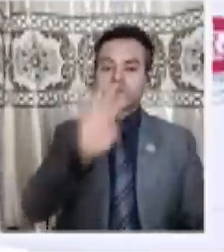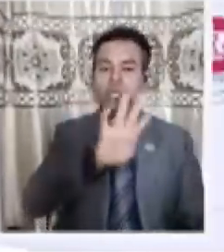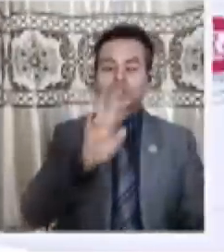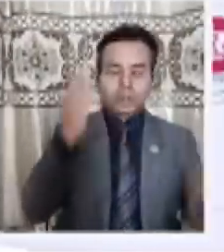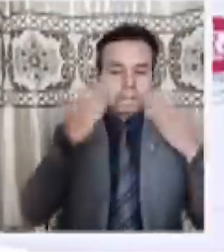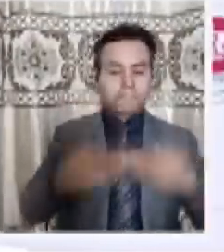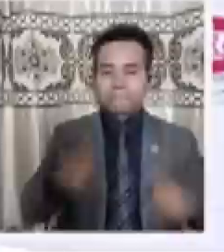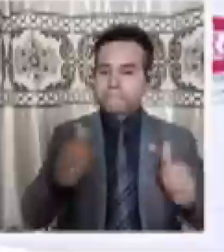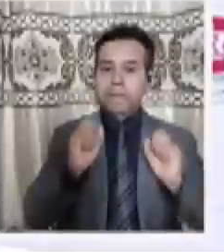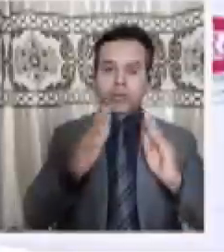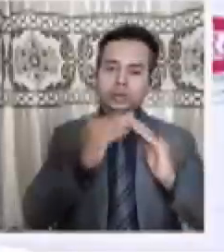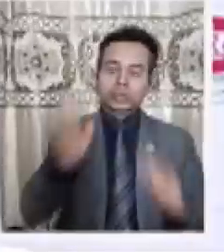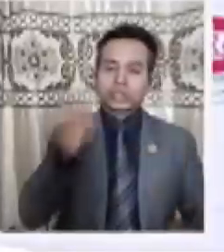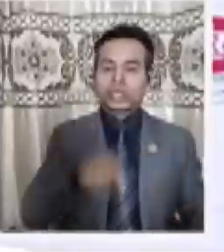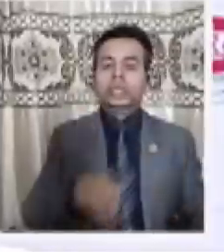সুস্থতার হার